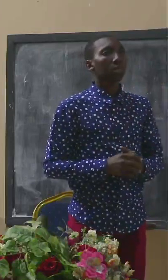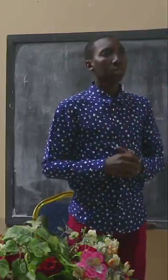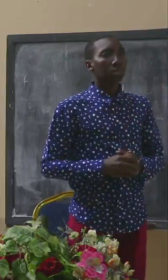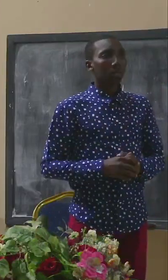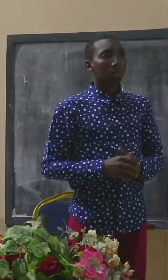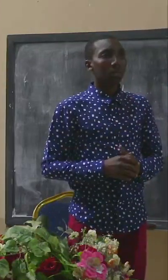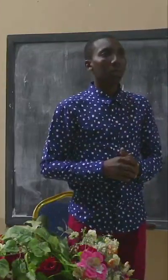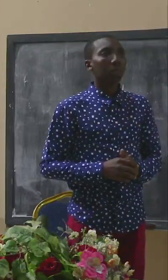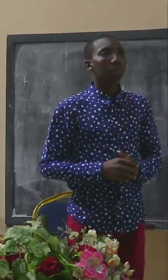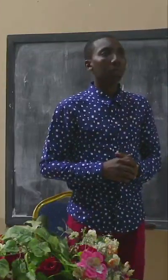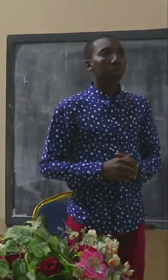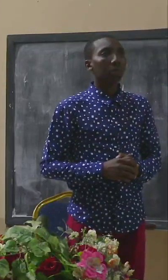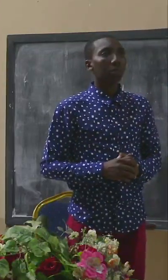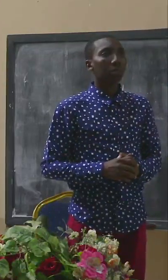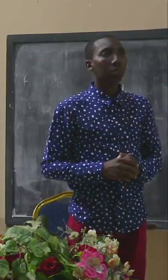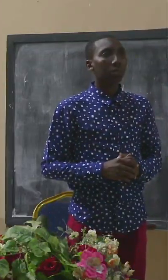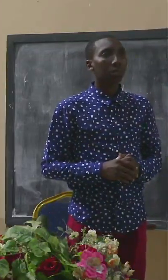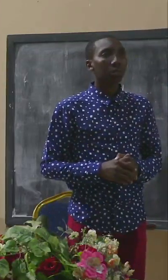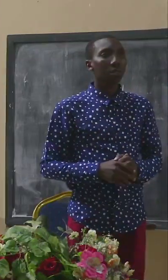de l'ennemi.